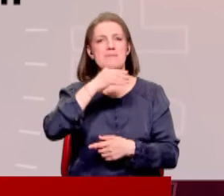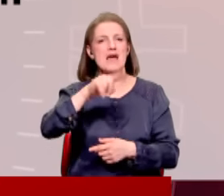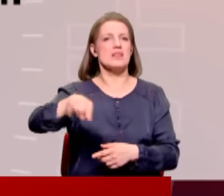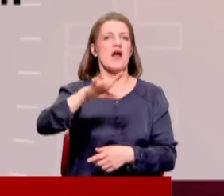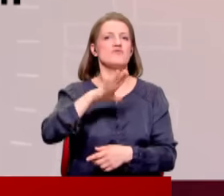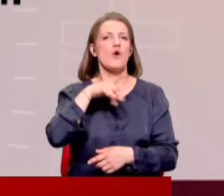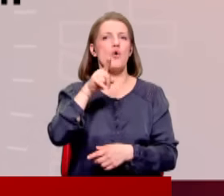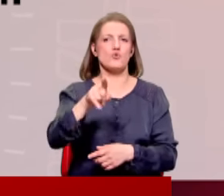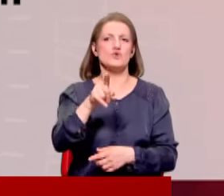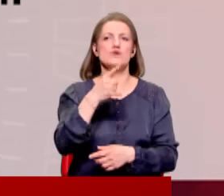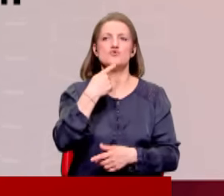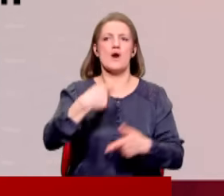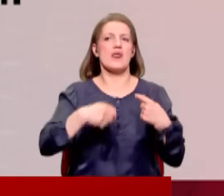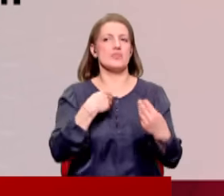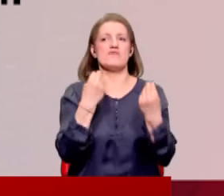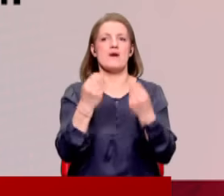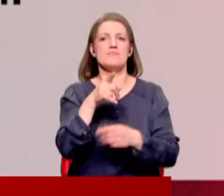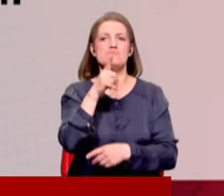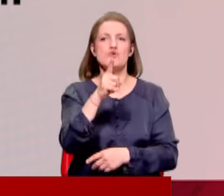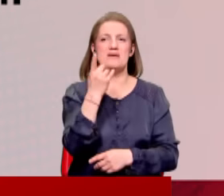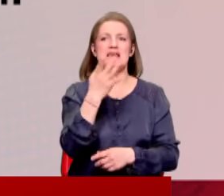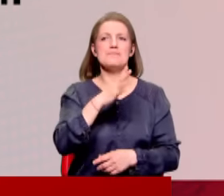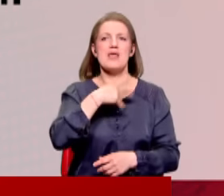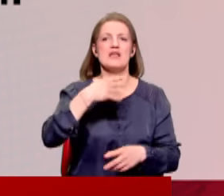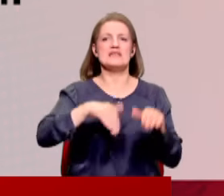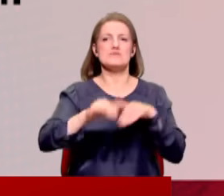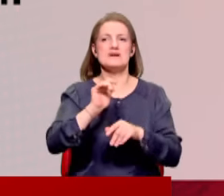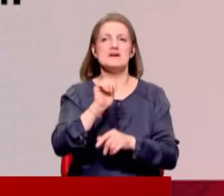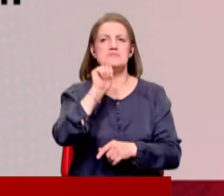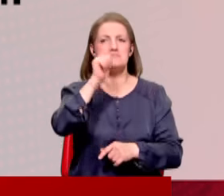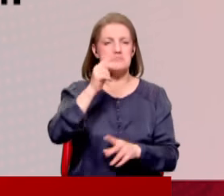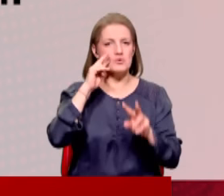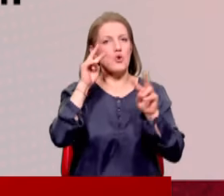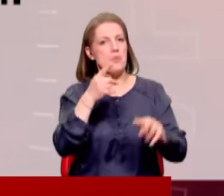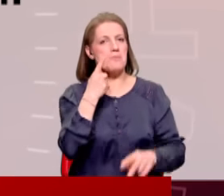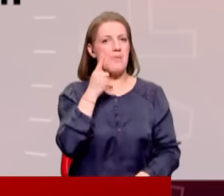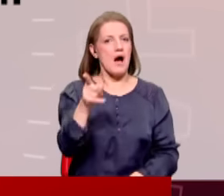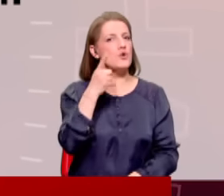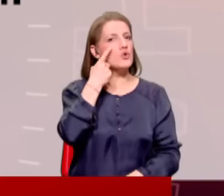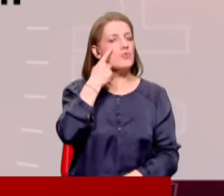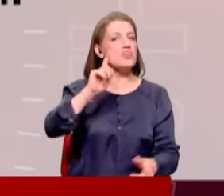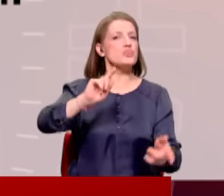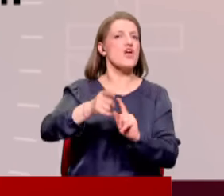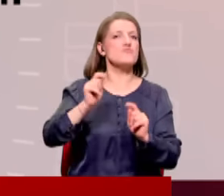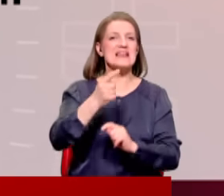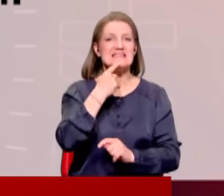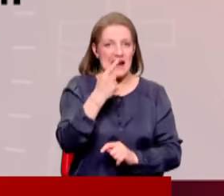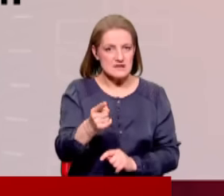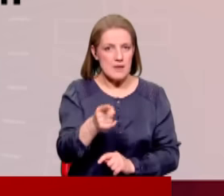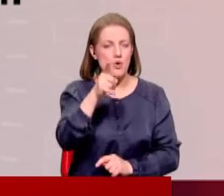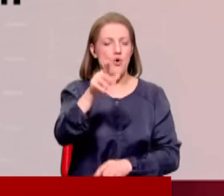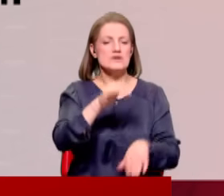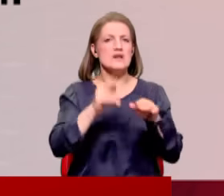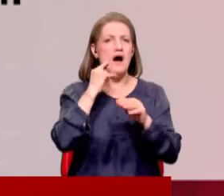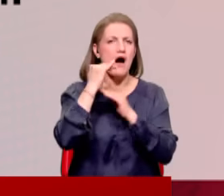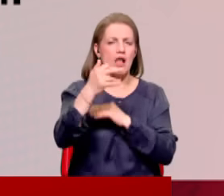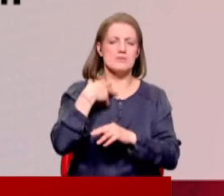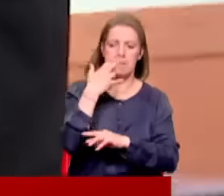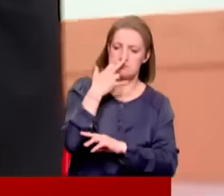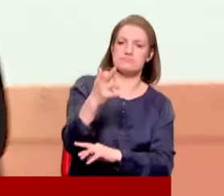var. Onlara şu teminatı verdim: bu bir yerel seçim. Ertesi gün gördünüz mü bak hükümet değişmeli dersek o seçmeni